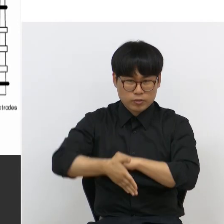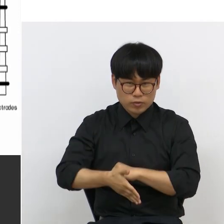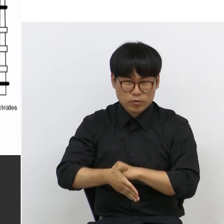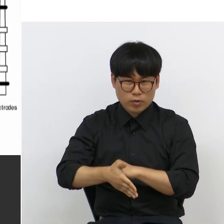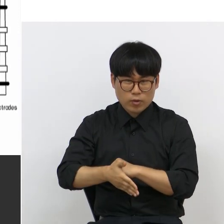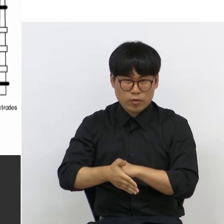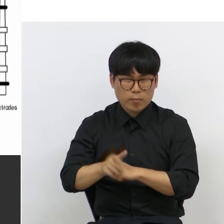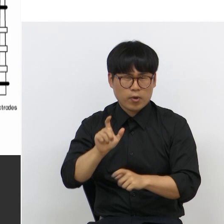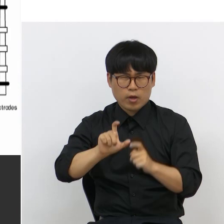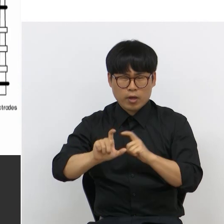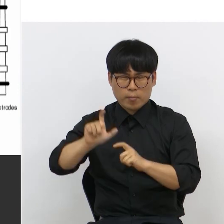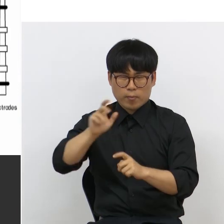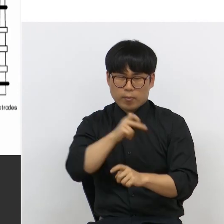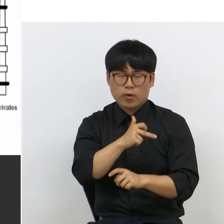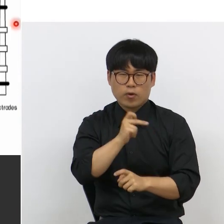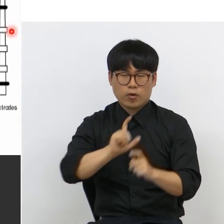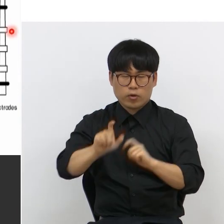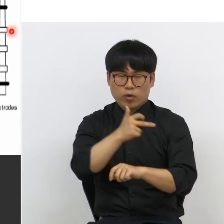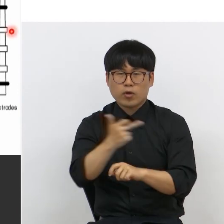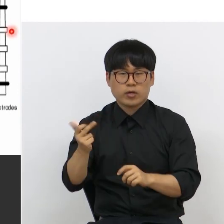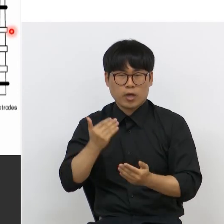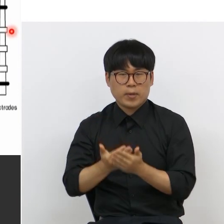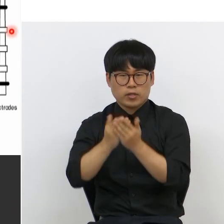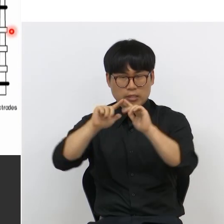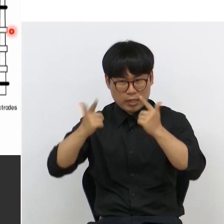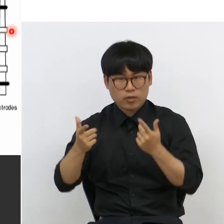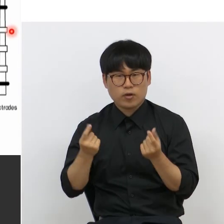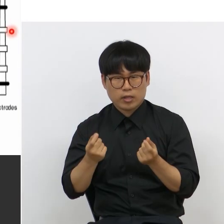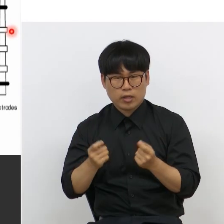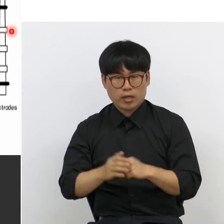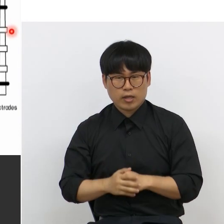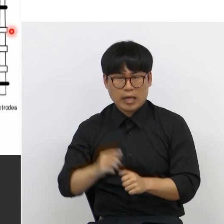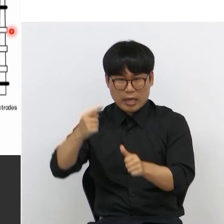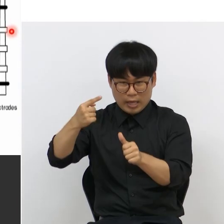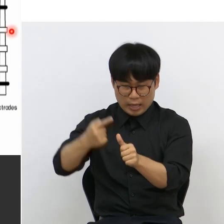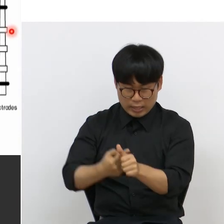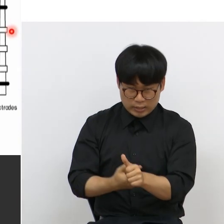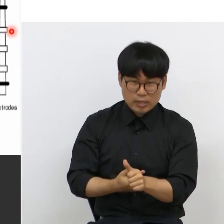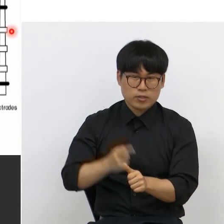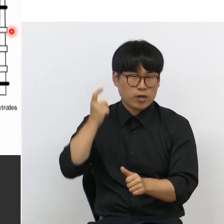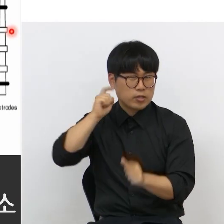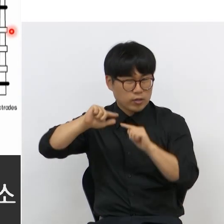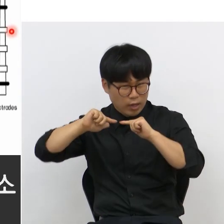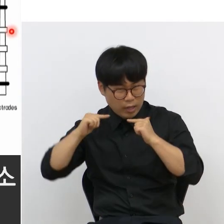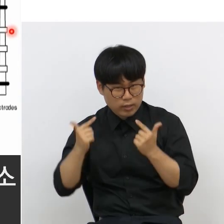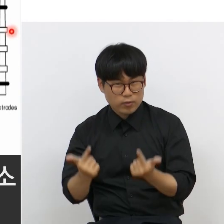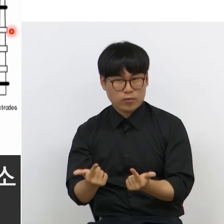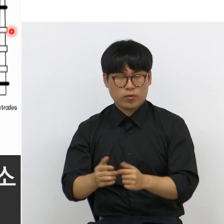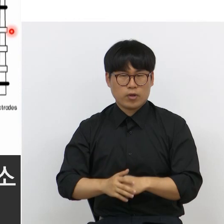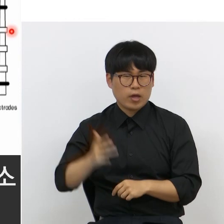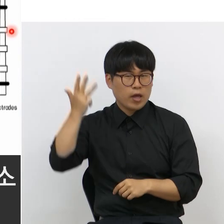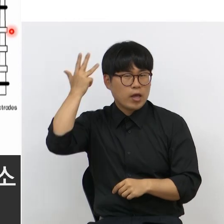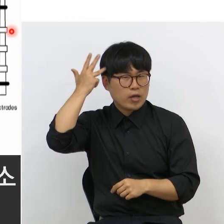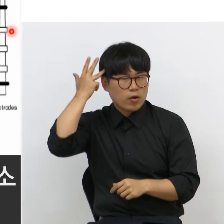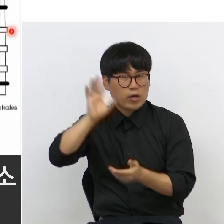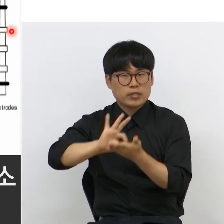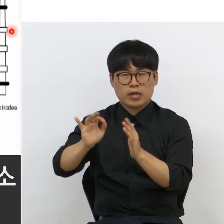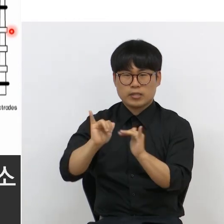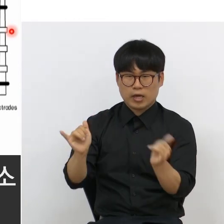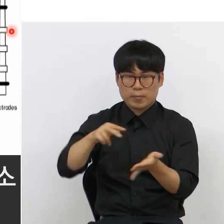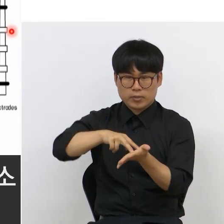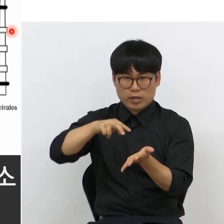않습니다. 그렇지만 결국 이것이 우리가 내추럴하게 자연스럽게 소리를 듣는 기전은 아니고 그것 때문에 인공화호를 쓰는